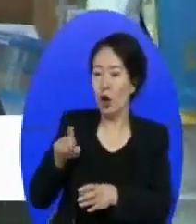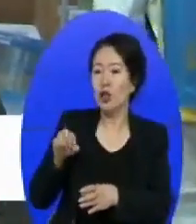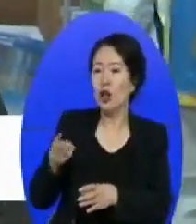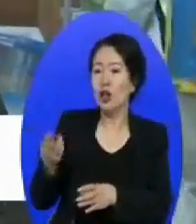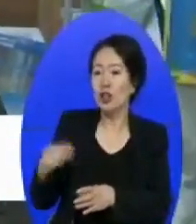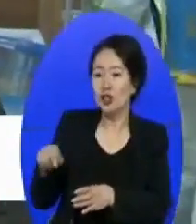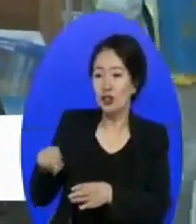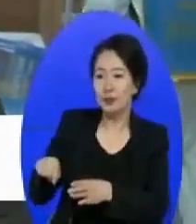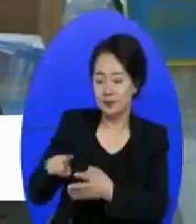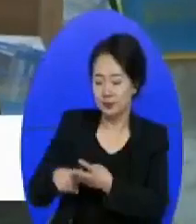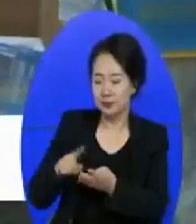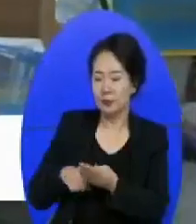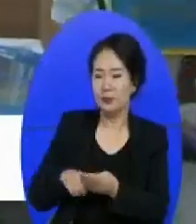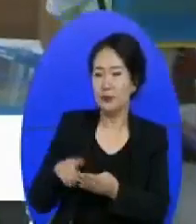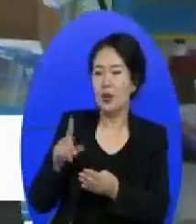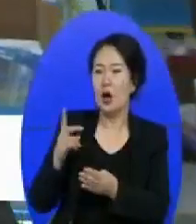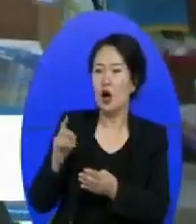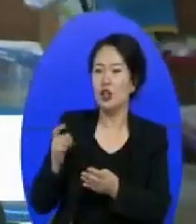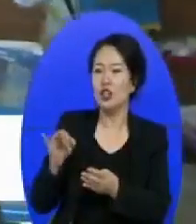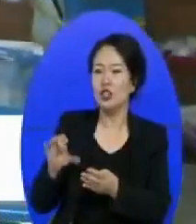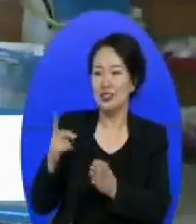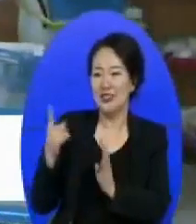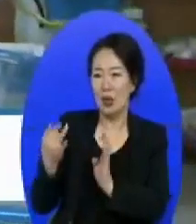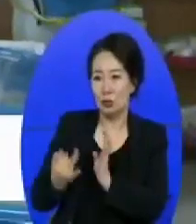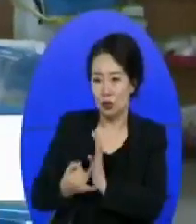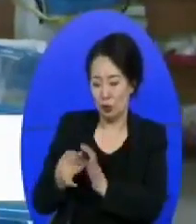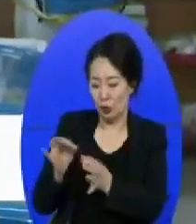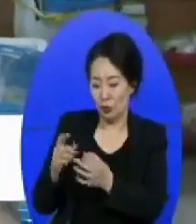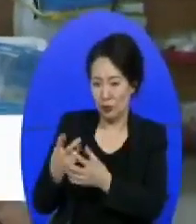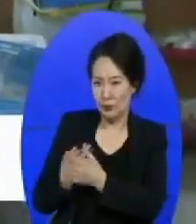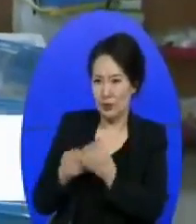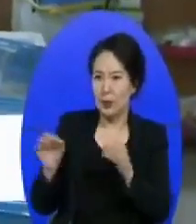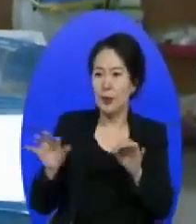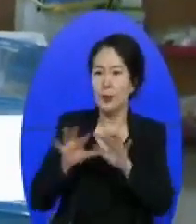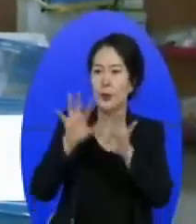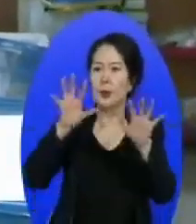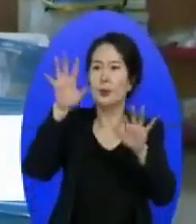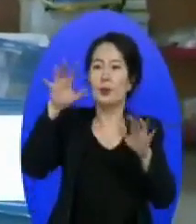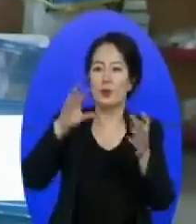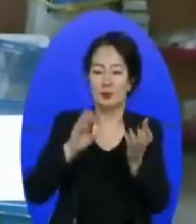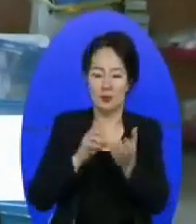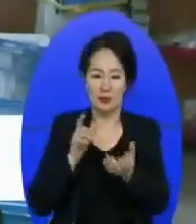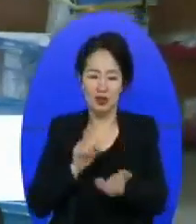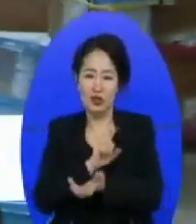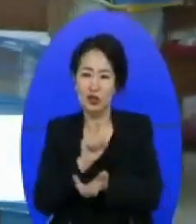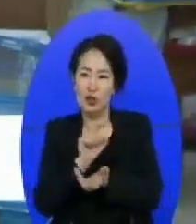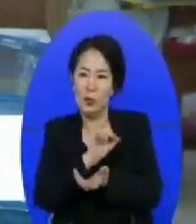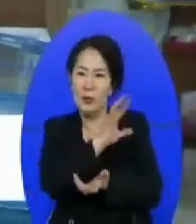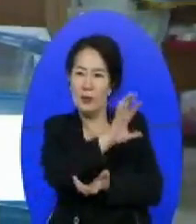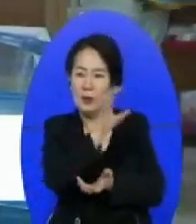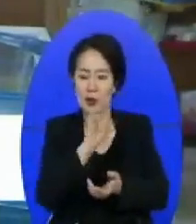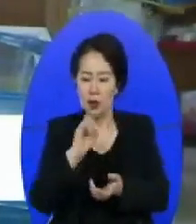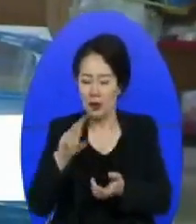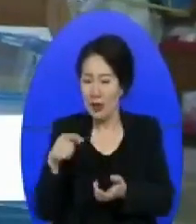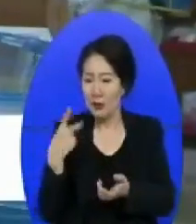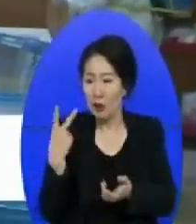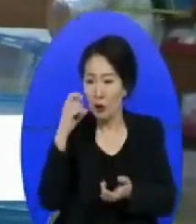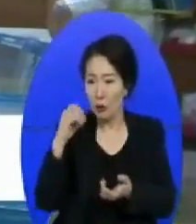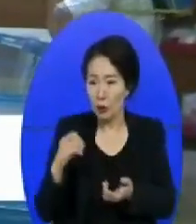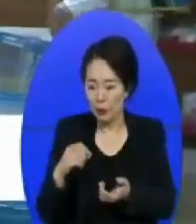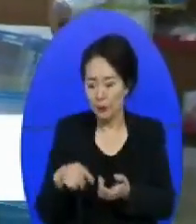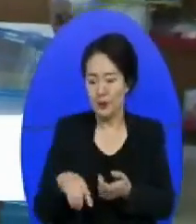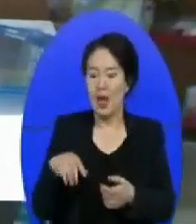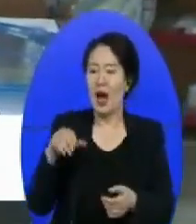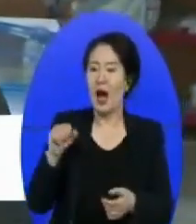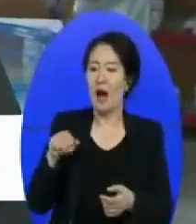төд, халавсав дарунтлог идэх бодсан, агавт манцав үсэгч нь болохов 0.2%,